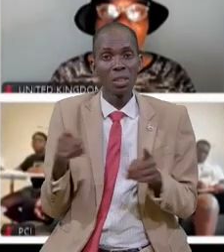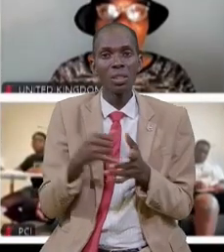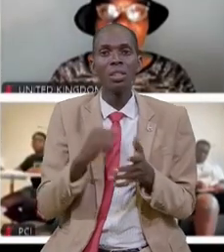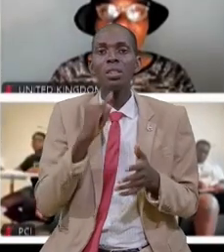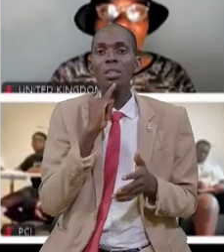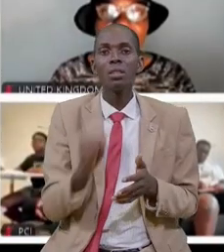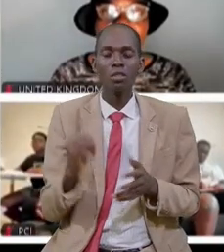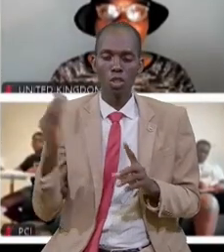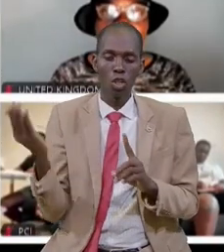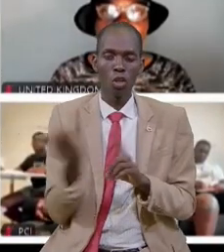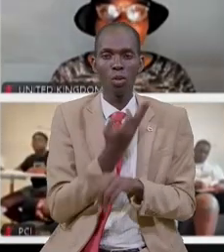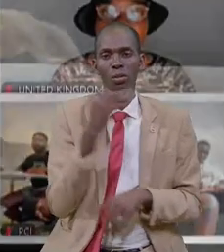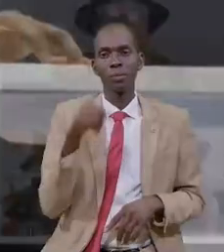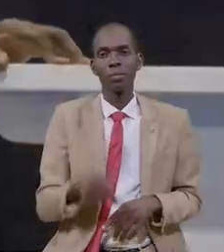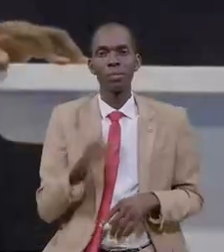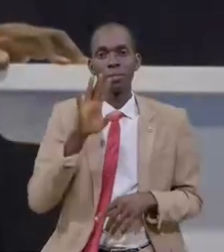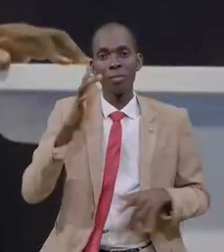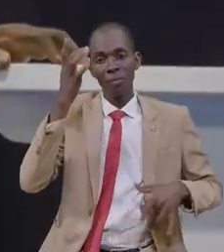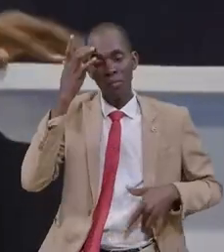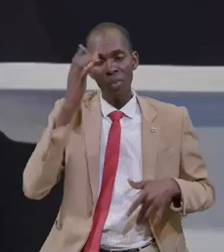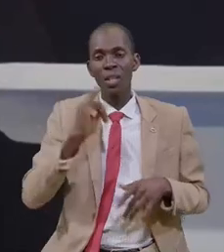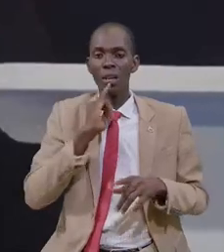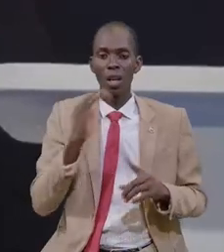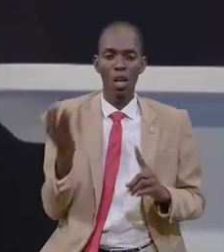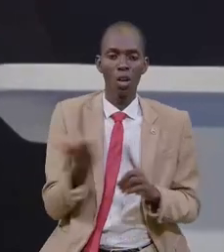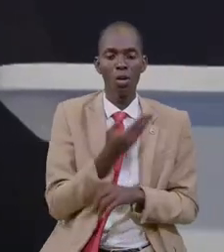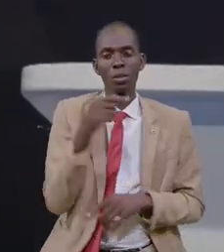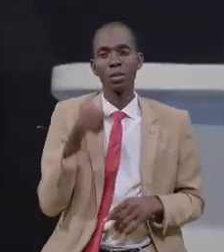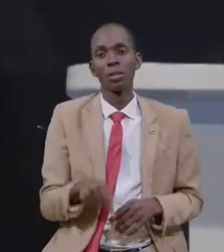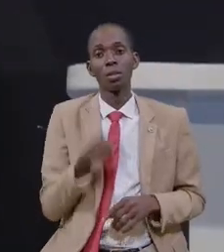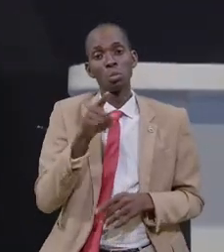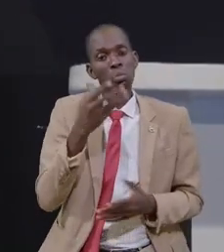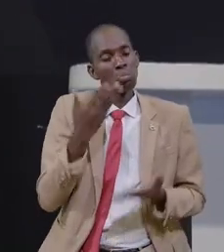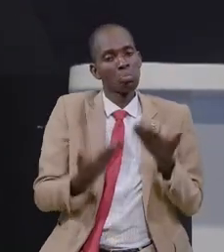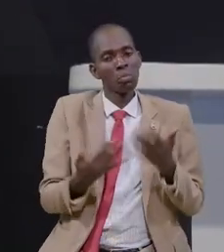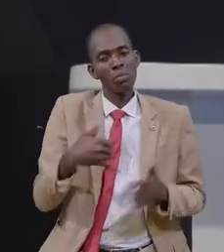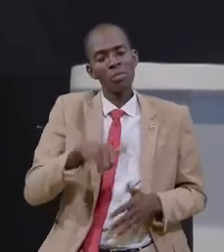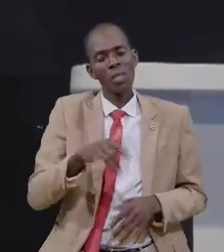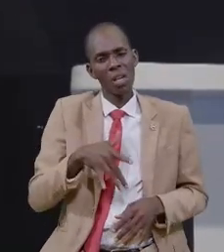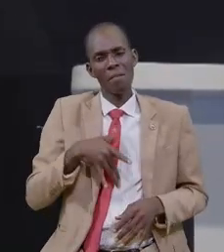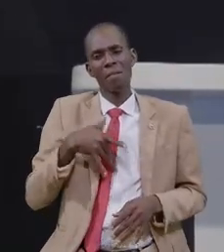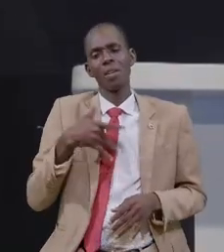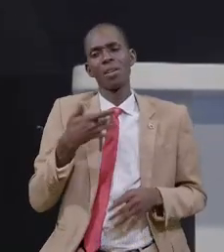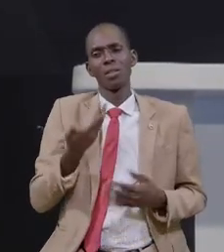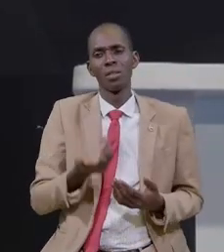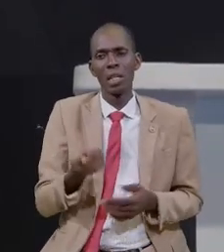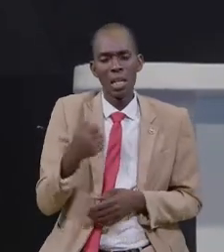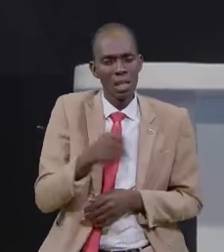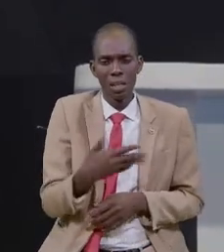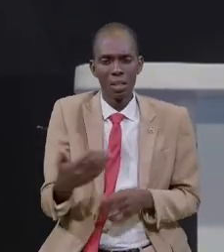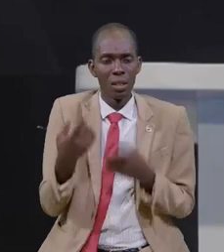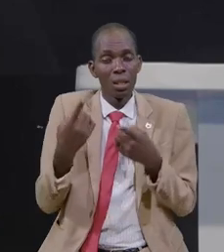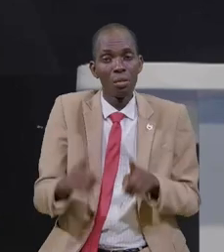coupé. Ta maladie est déjà coupée. Tu peux sentir encore les douleurs. Est-ce que quelque chose est